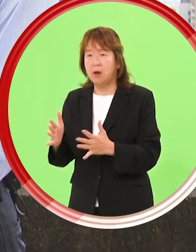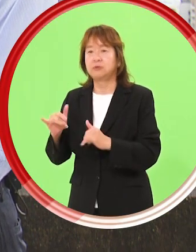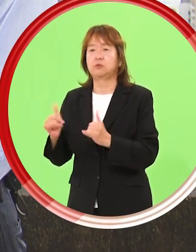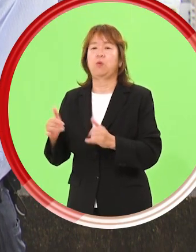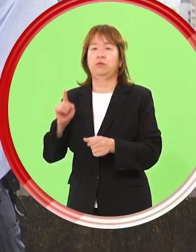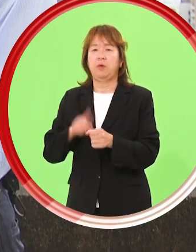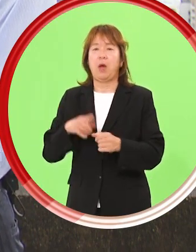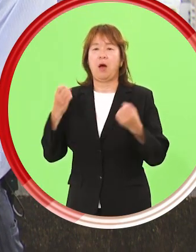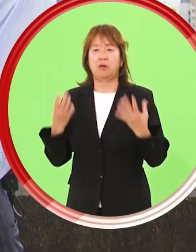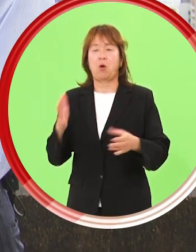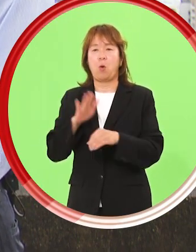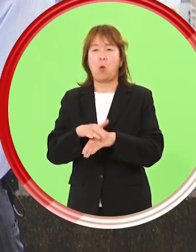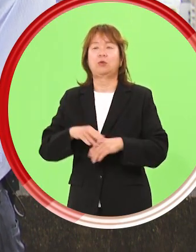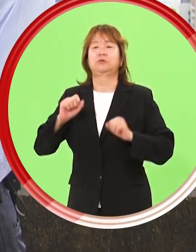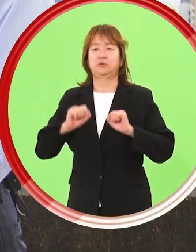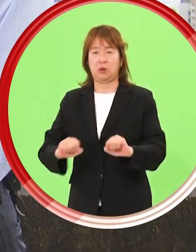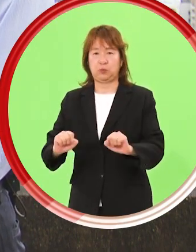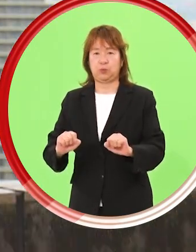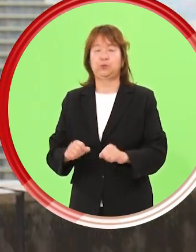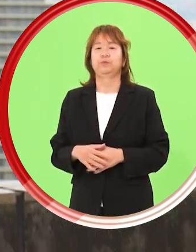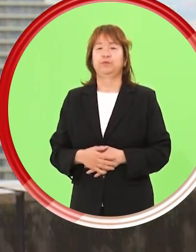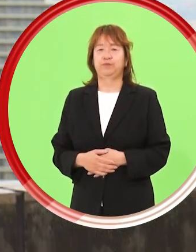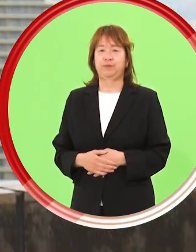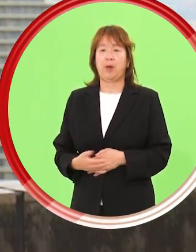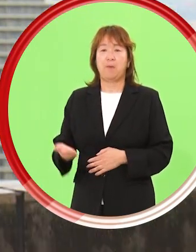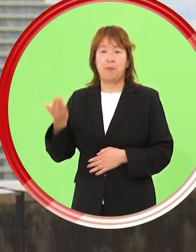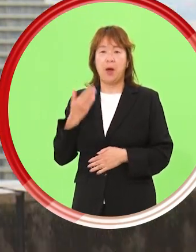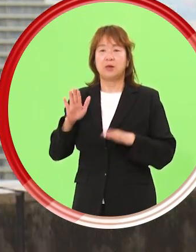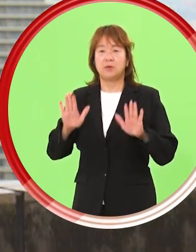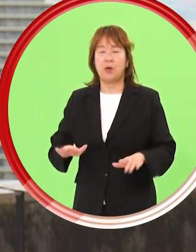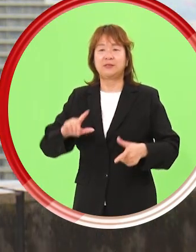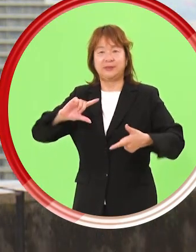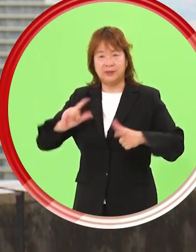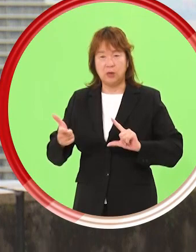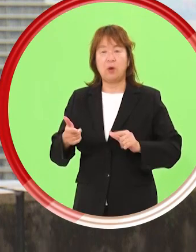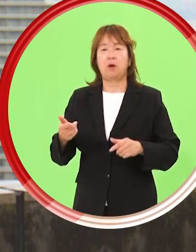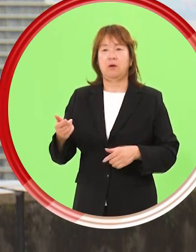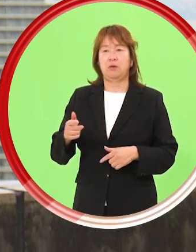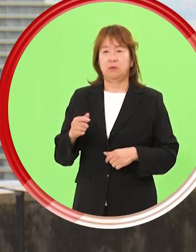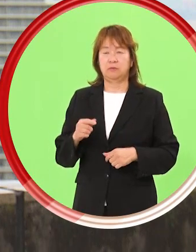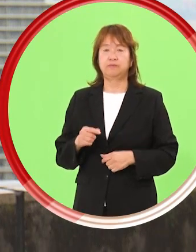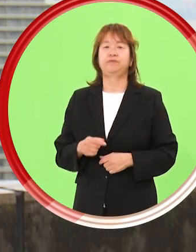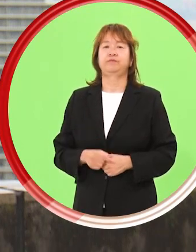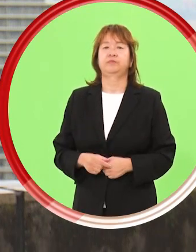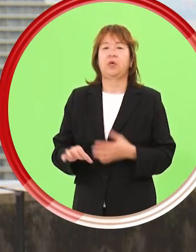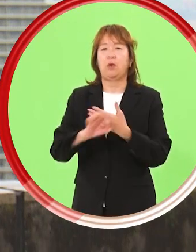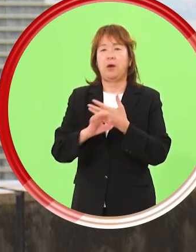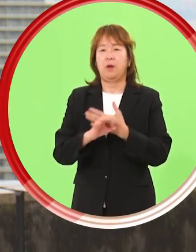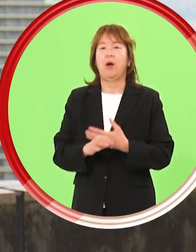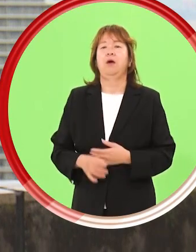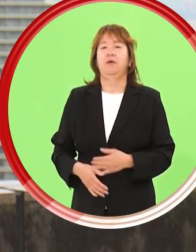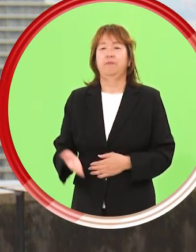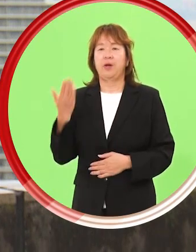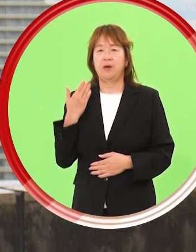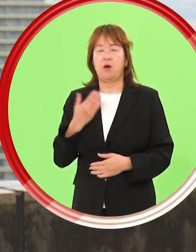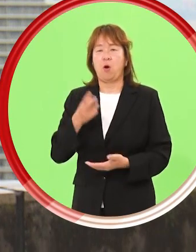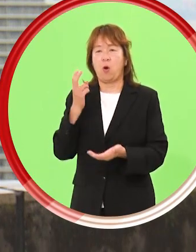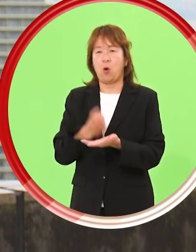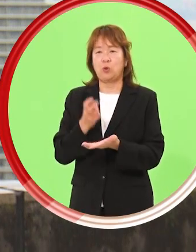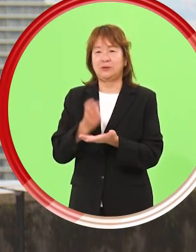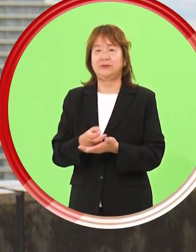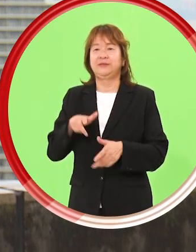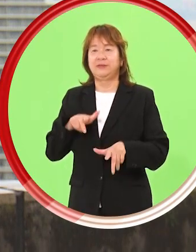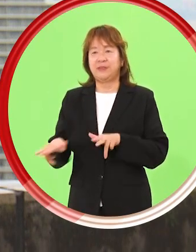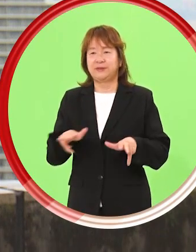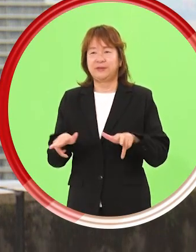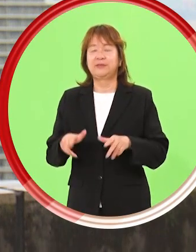験で SPI3 を導入します。 何が違うんでしょうか？ 例えばこれまでの法律や政治、経済なども出